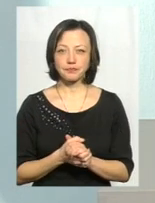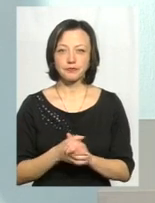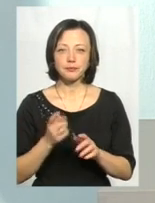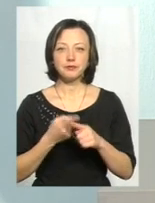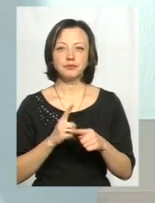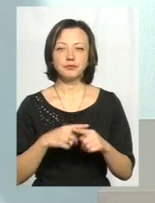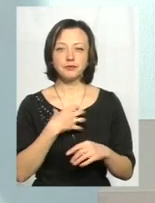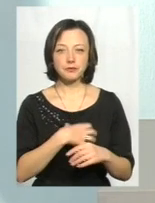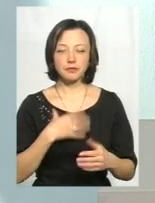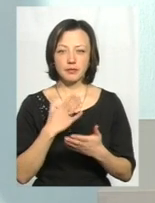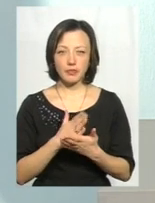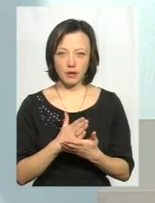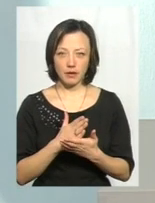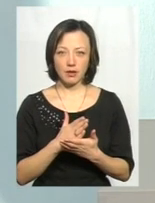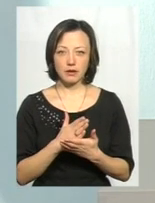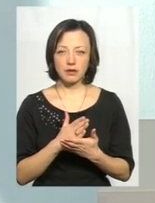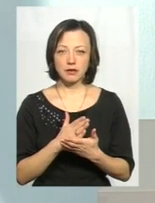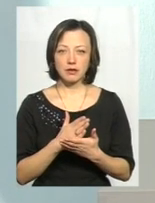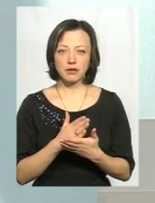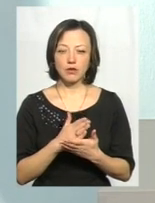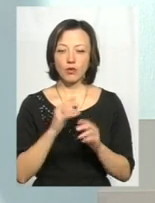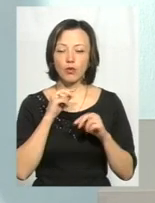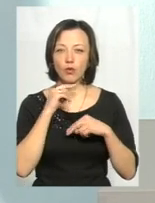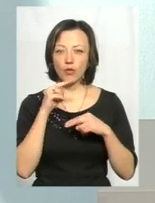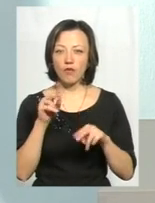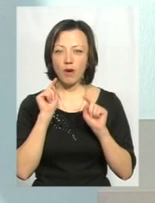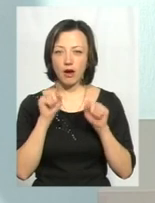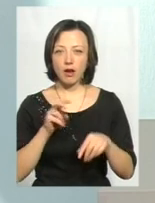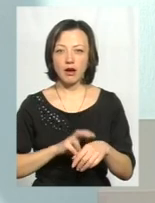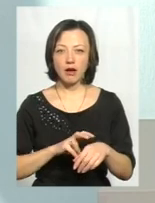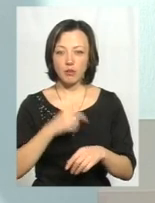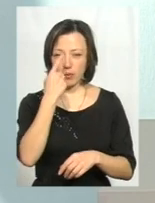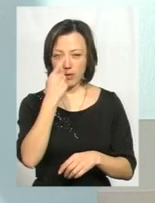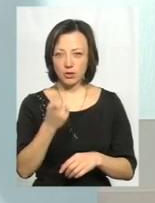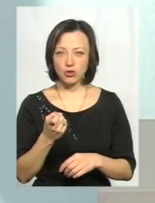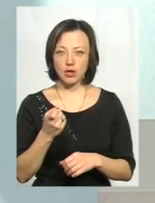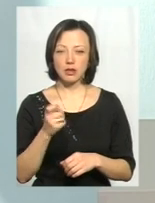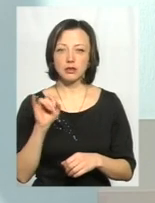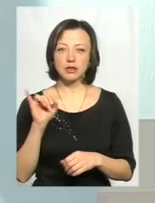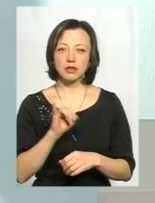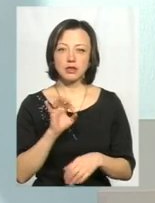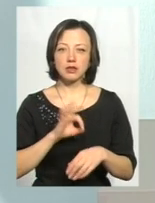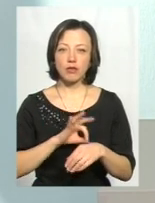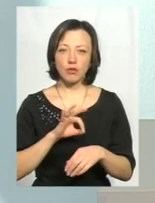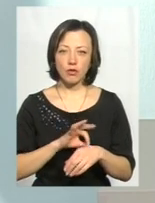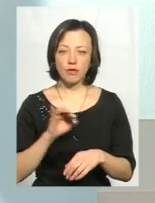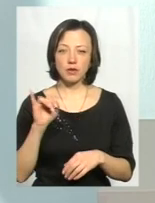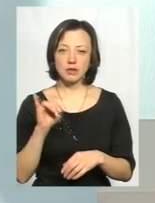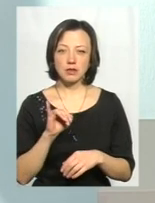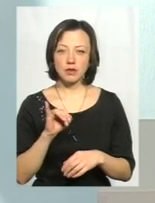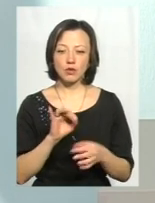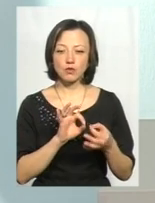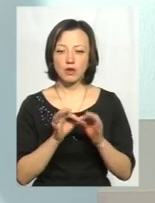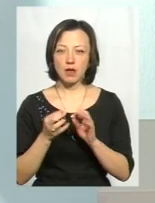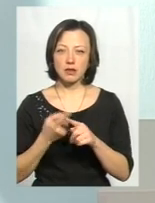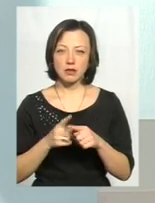досить важливо, є і пріоритетна увага лікарів, щоб попереджати і захворюваність, і